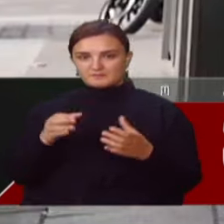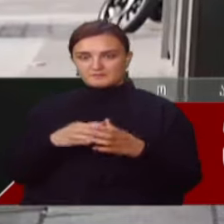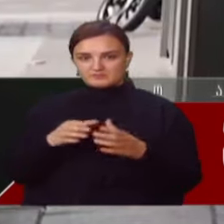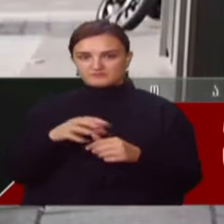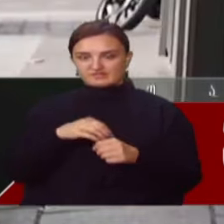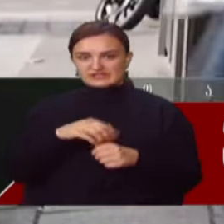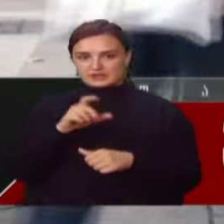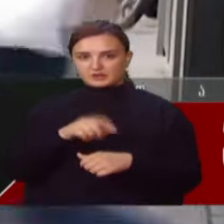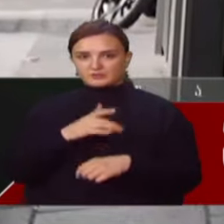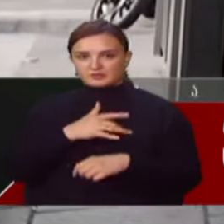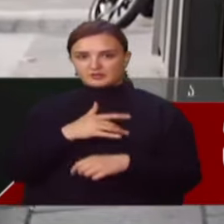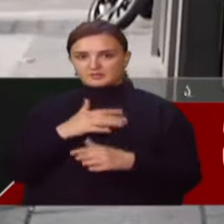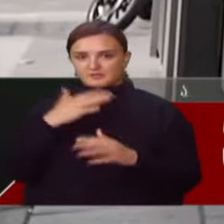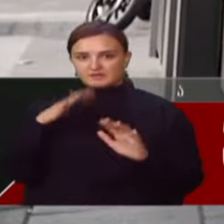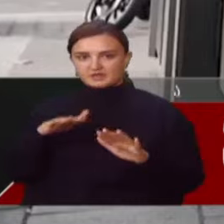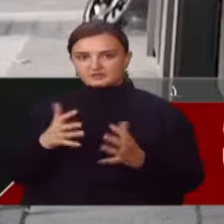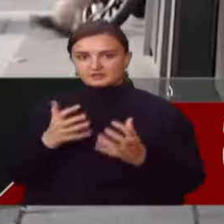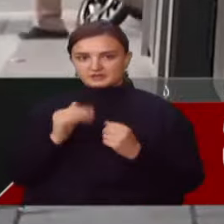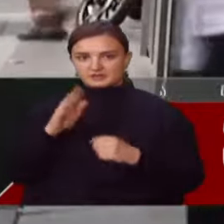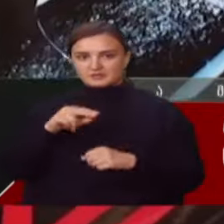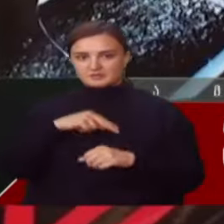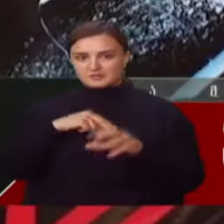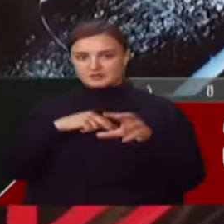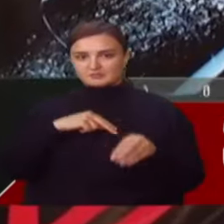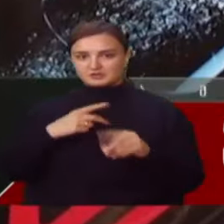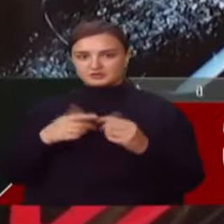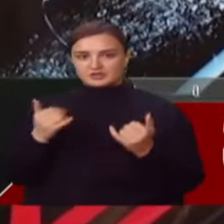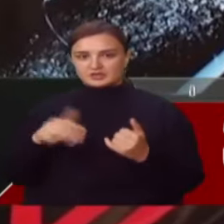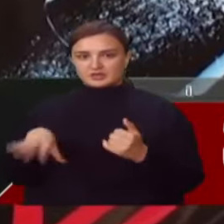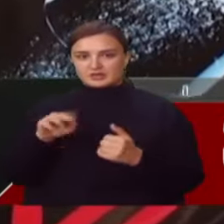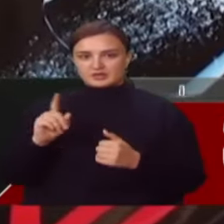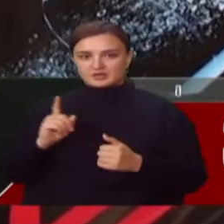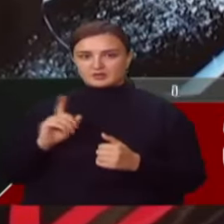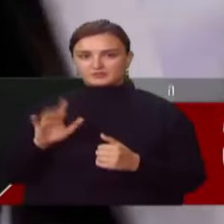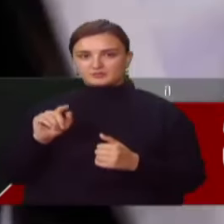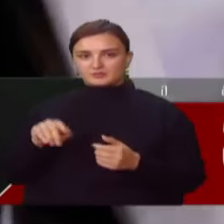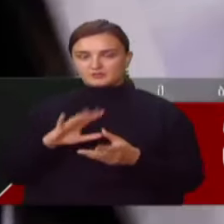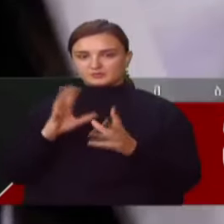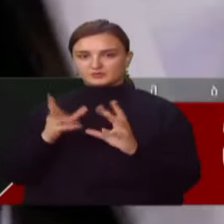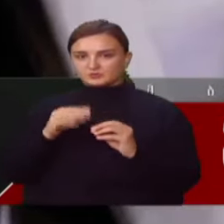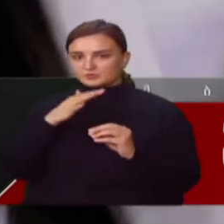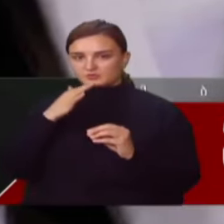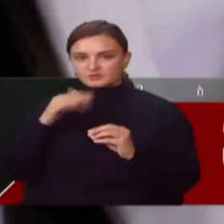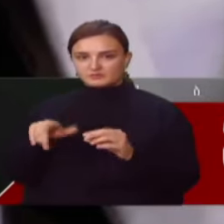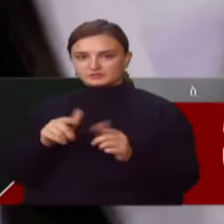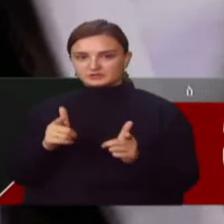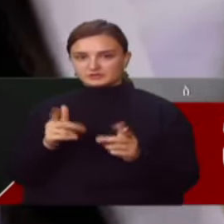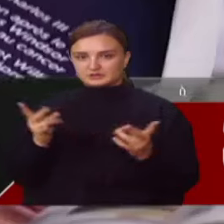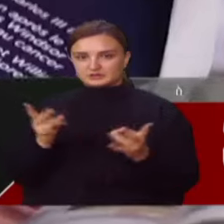და სავარაუდოდ ბევრ ადგილსაც მოიპოვებენ პარლამენტში, ამ ეტაპზე არავინ ელის, რომ ისინი აბსოლუტური უმრავლესობისთვის